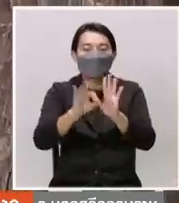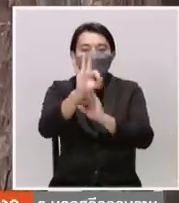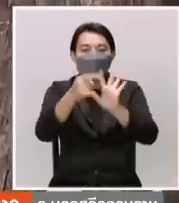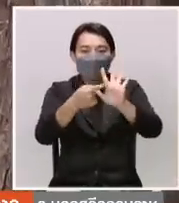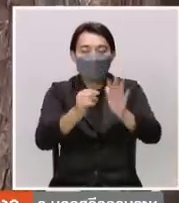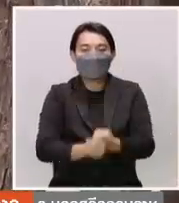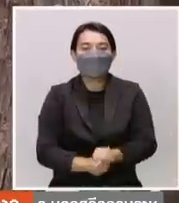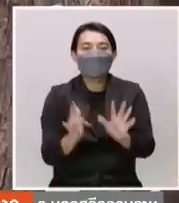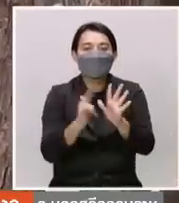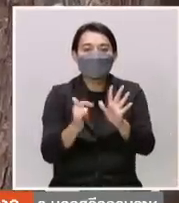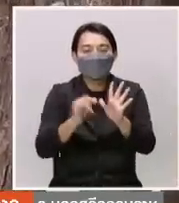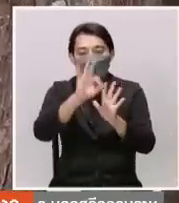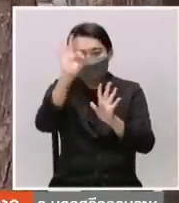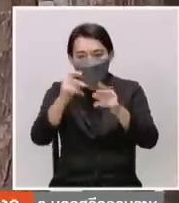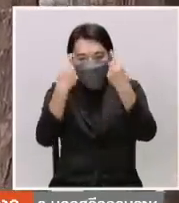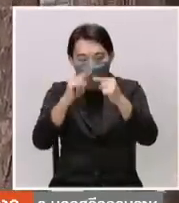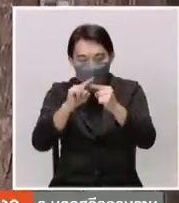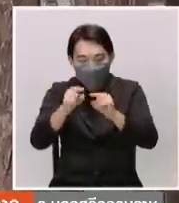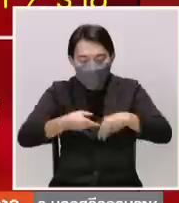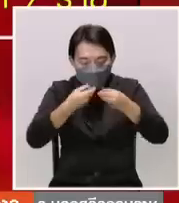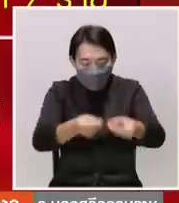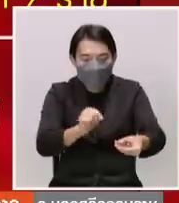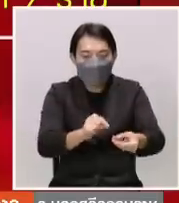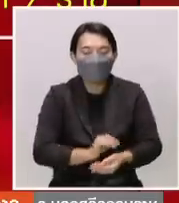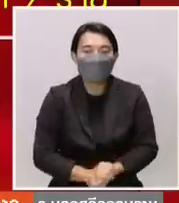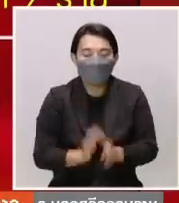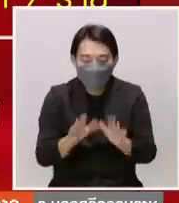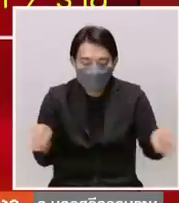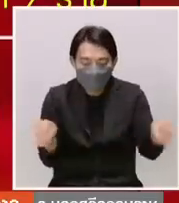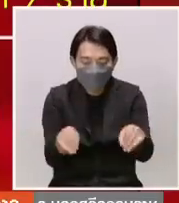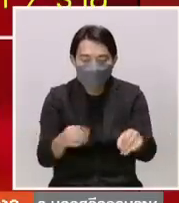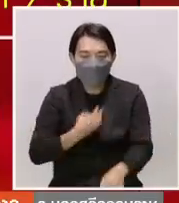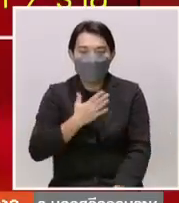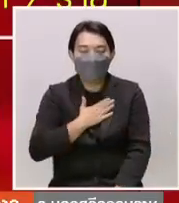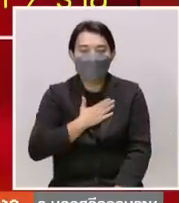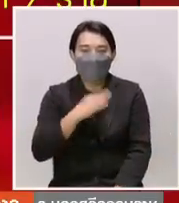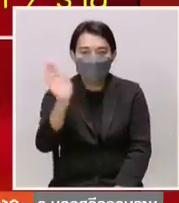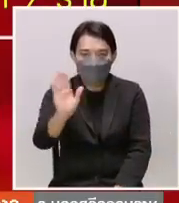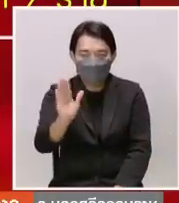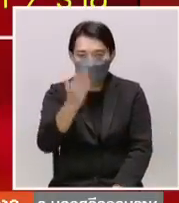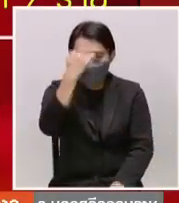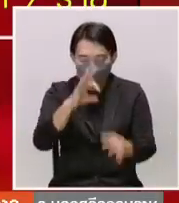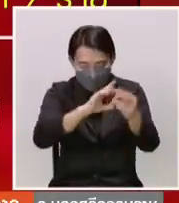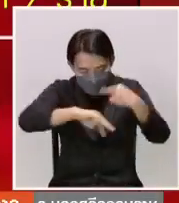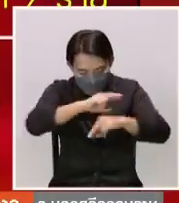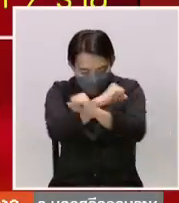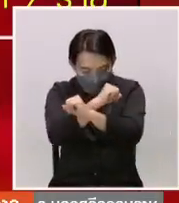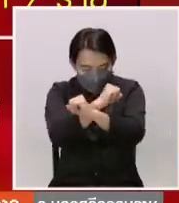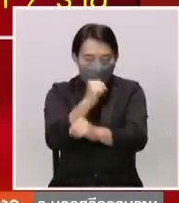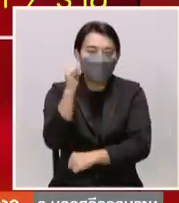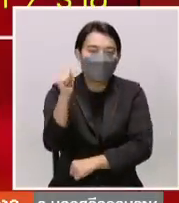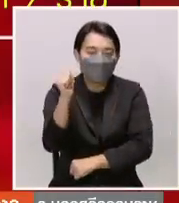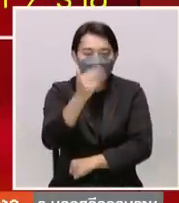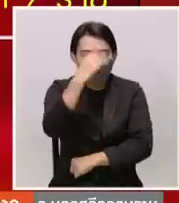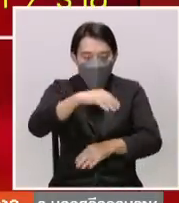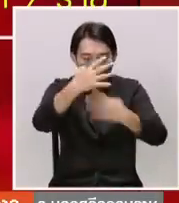ายโจรดังนั้นไม่อยากให้ประชาชนที่อยู่ในจุดใกล้เคียงมีความตื่นตระหนกโดยยืนยันว่าสามารถควบคุมสถานการณ์ได้เพราะว่